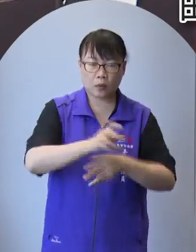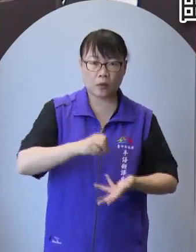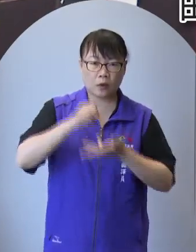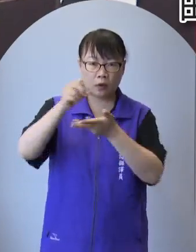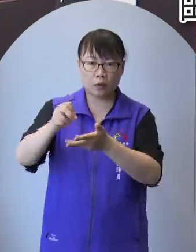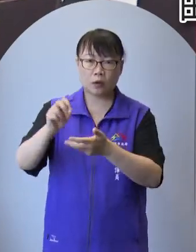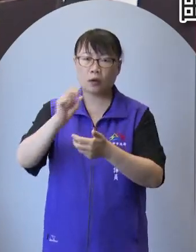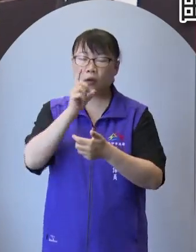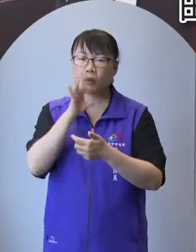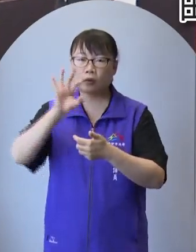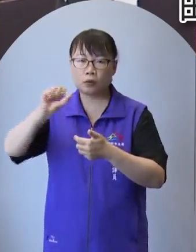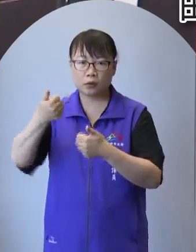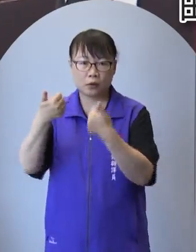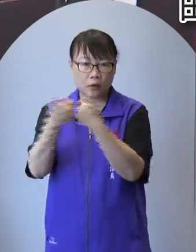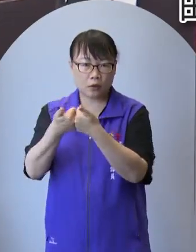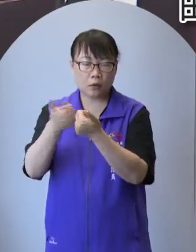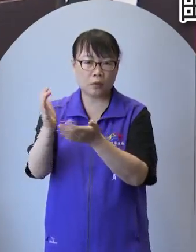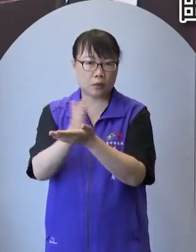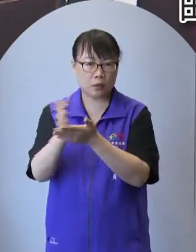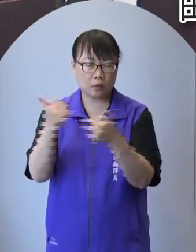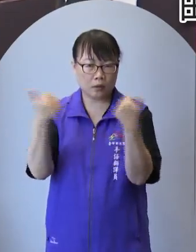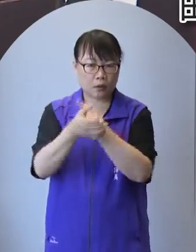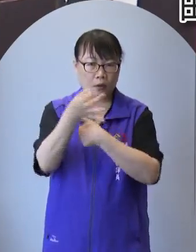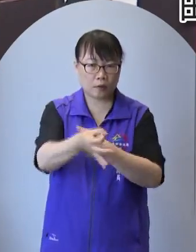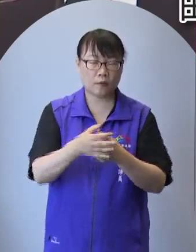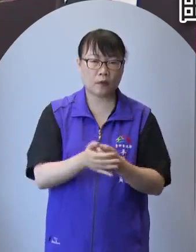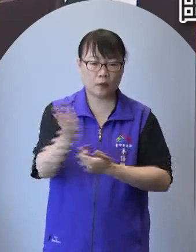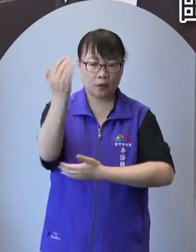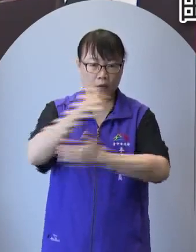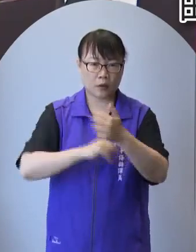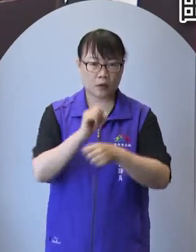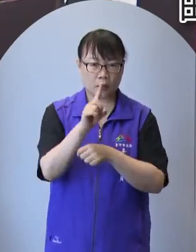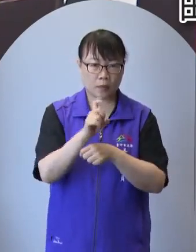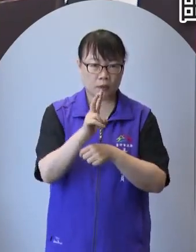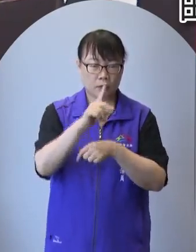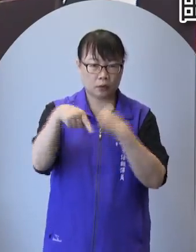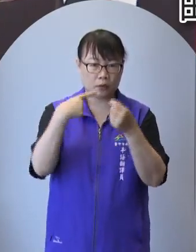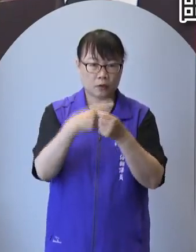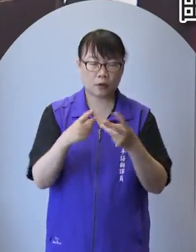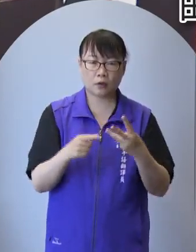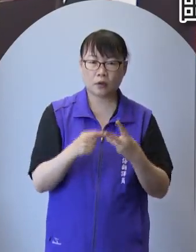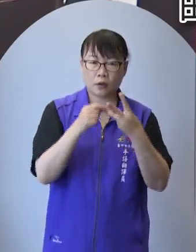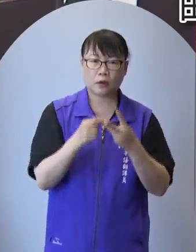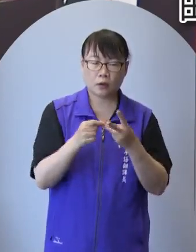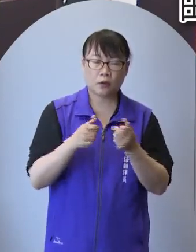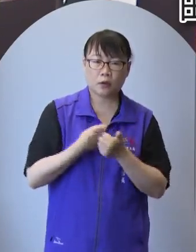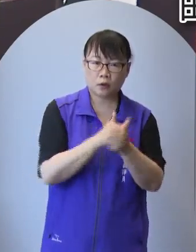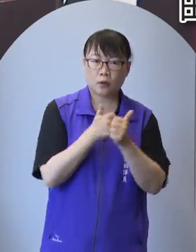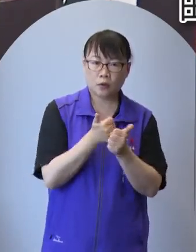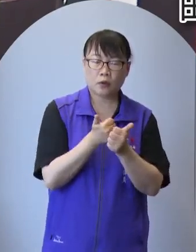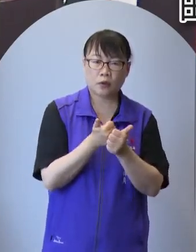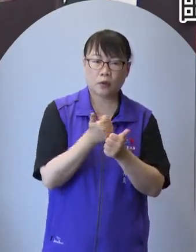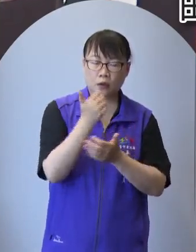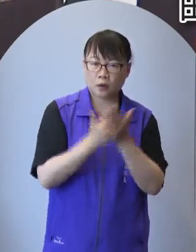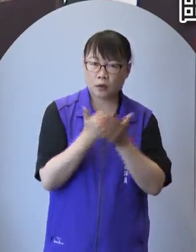意垫付啊，循预算程序来纳入112年的第三次最佳减预算，或者第